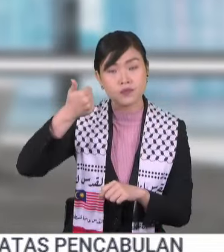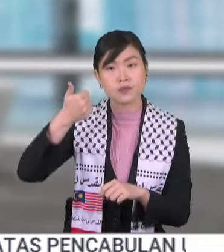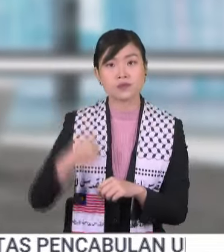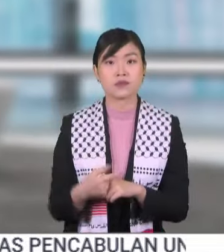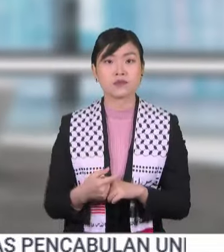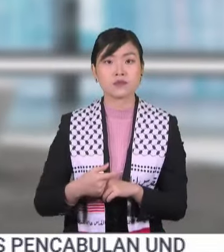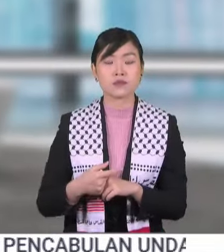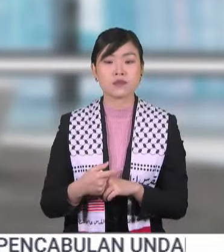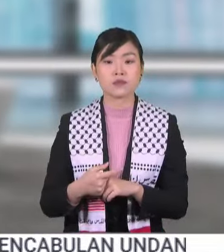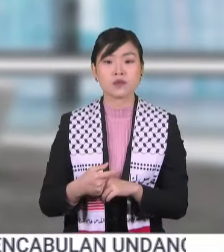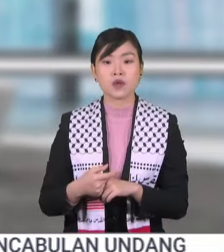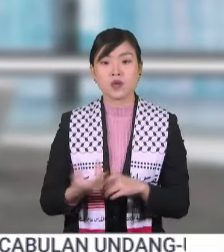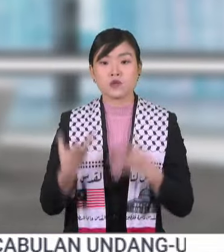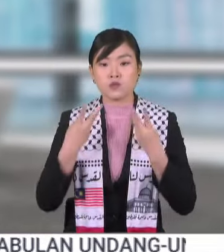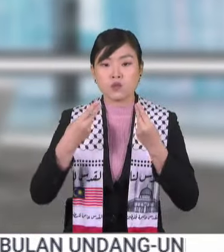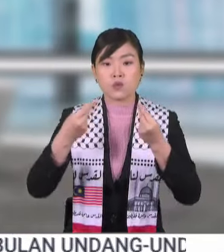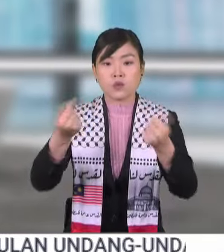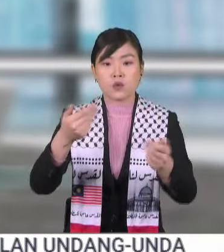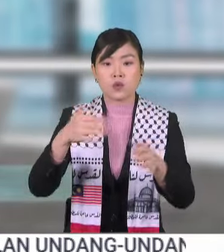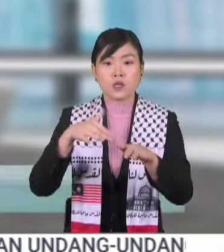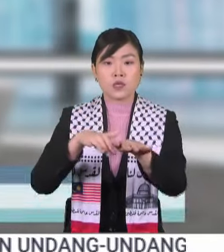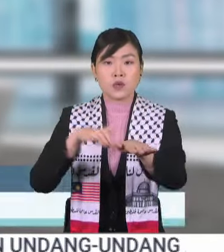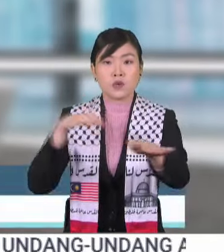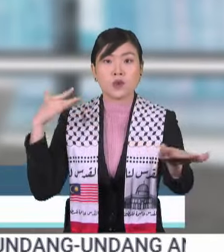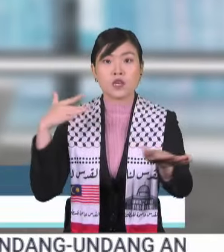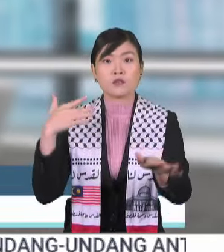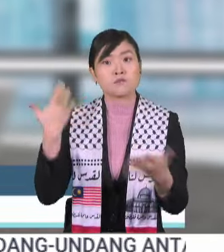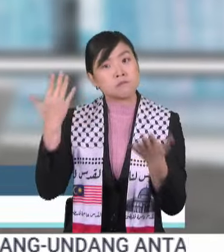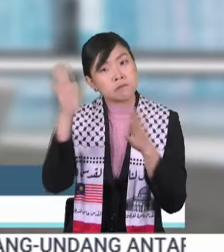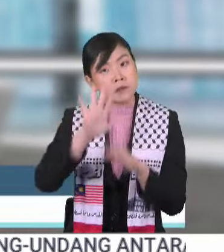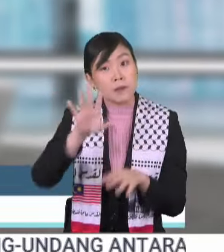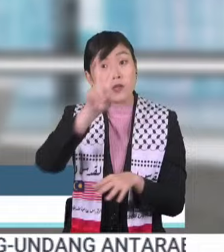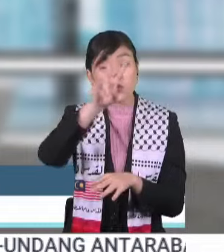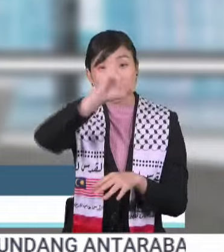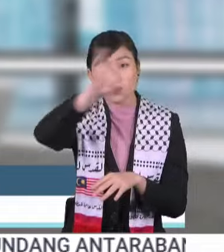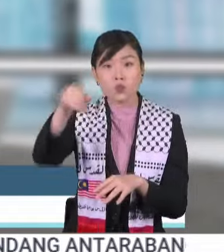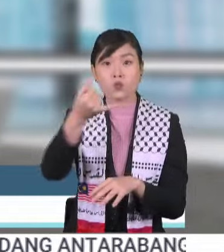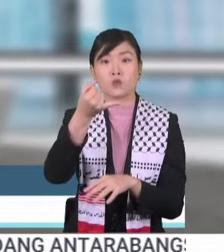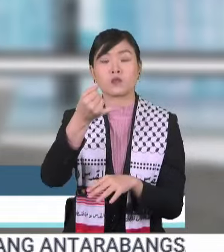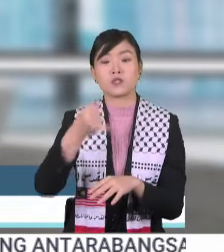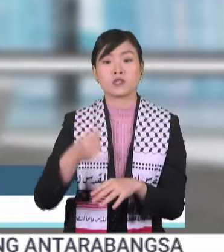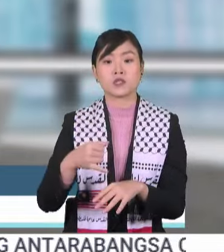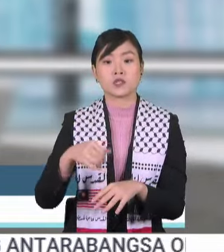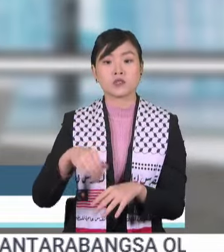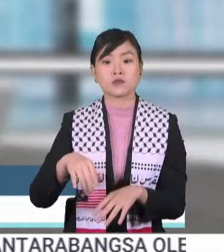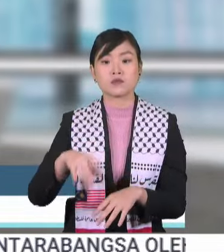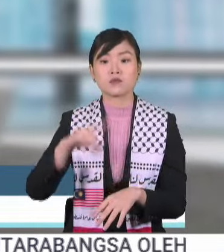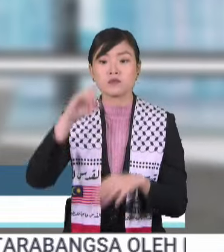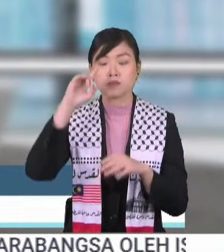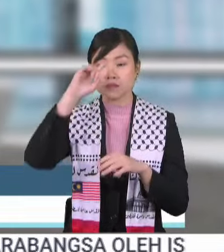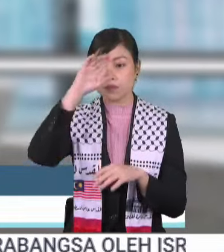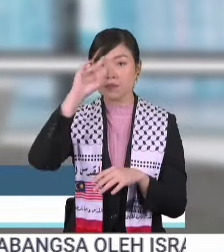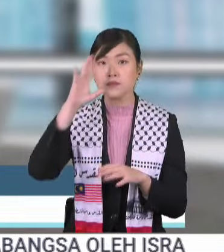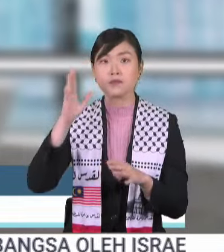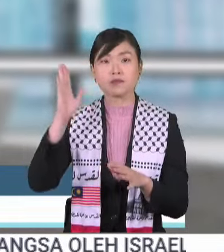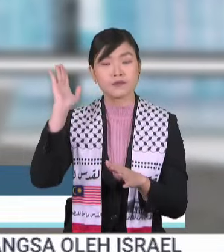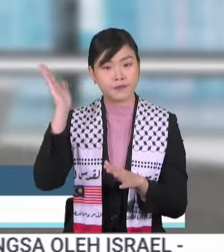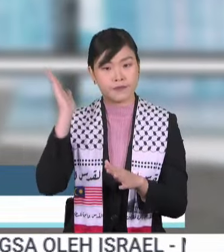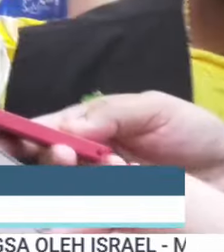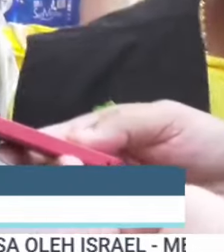memastikan kelancaran lalu lintas berikutan 2 juta penganut Hindu dan pengunjung dijangka membanjiri kawasan